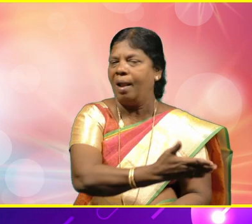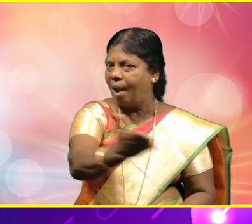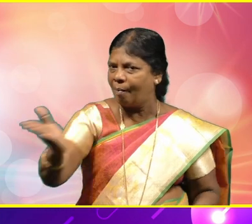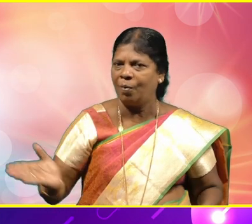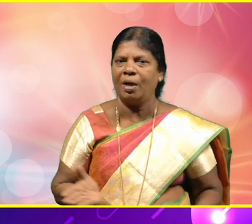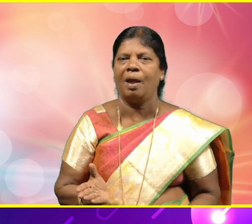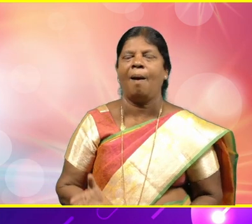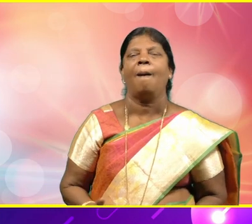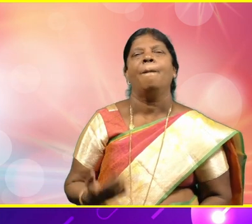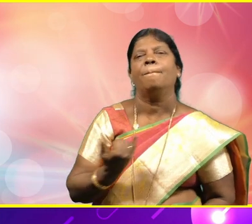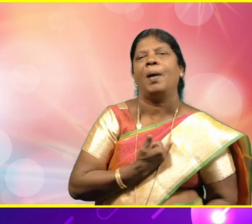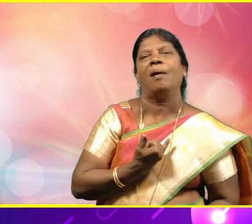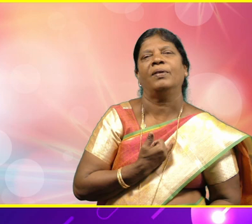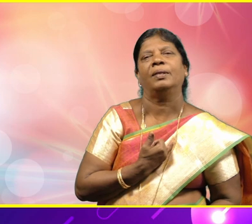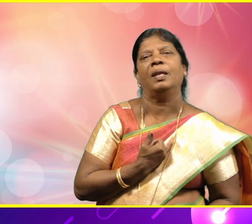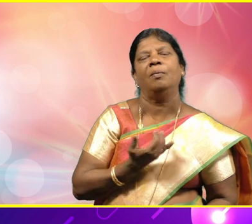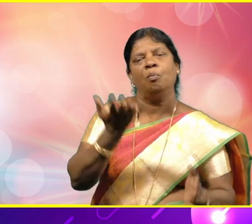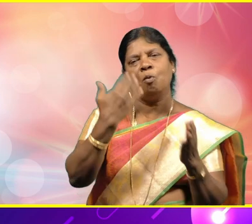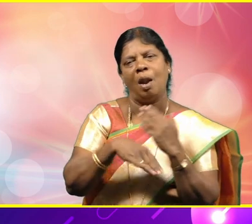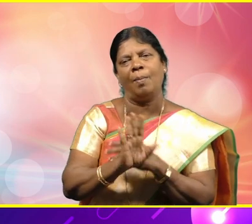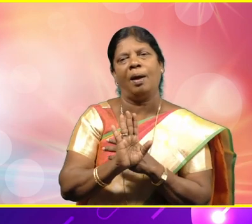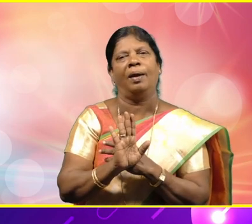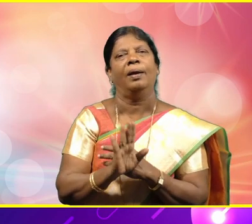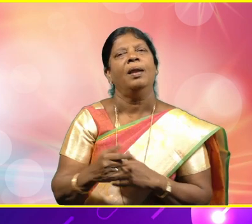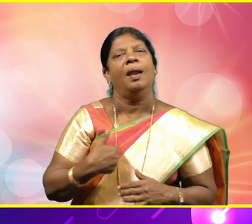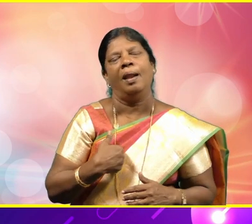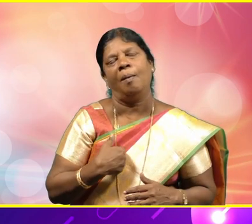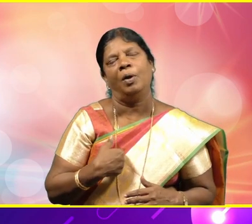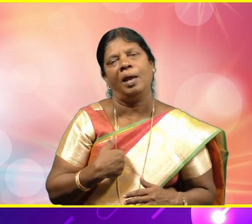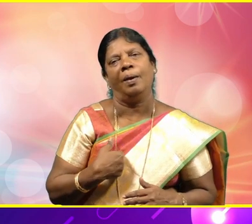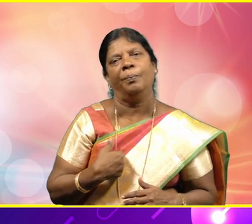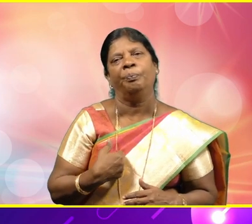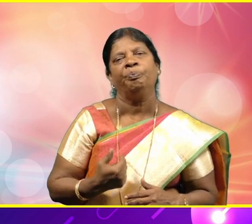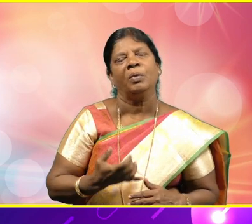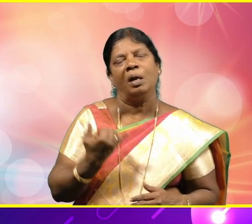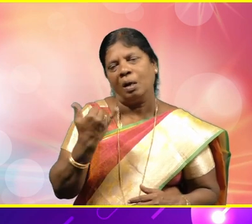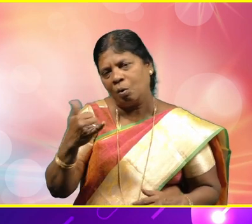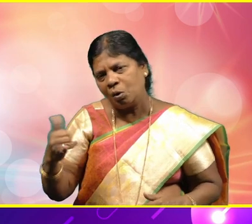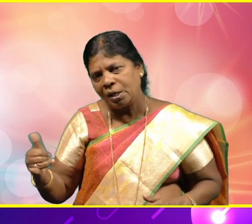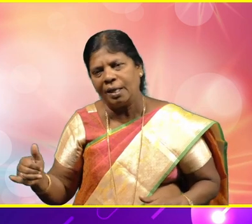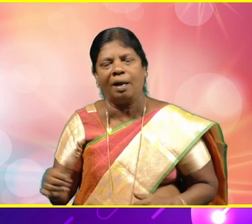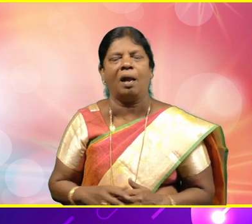ஆனால் நம்முடைய பாவத்தின் நிமித்தமாய், நம்முடைய